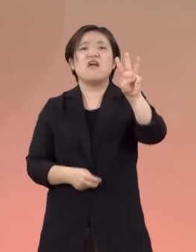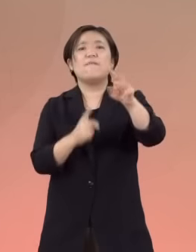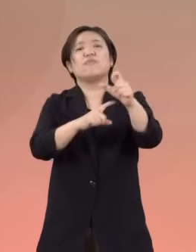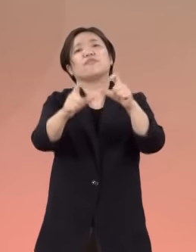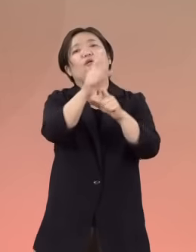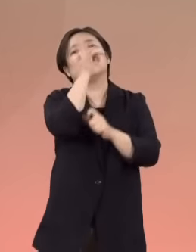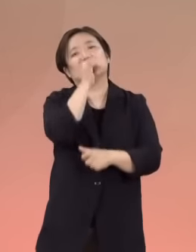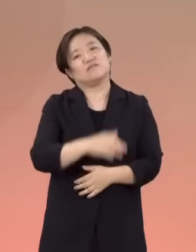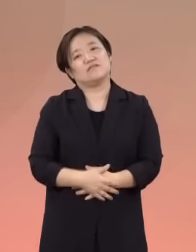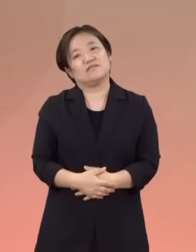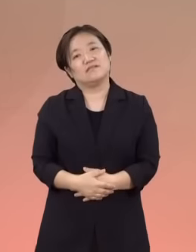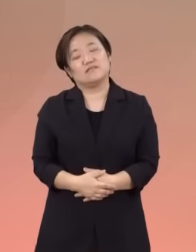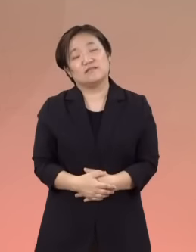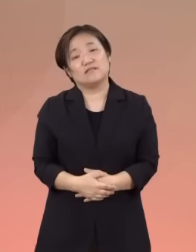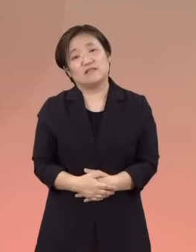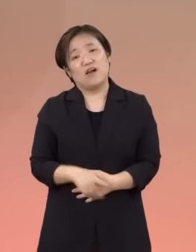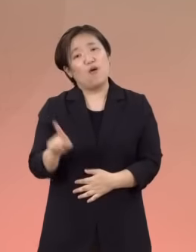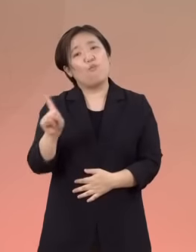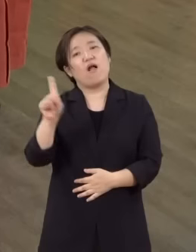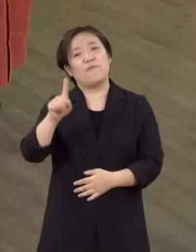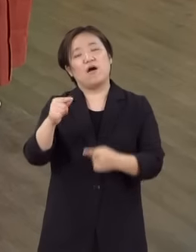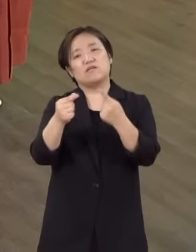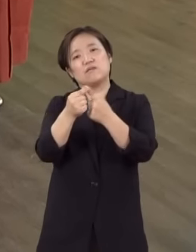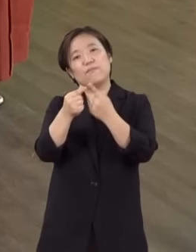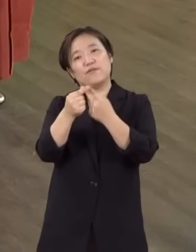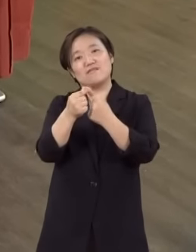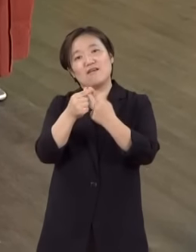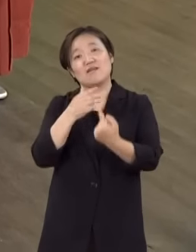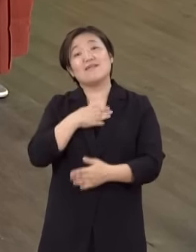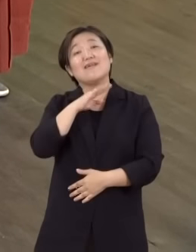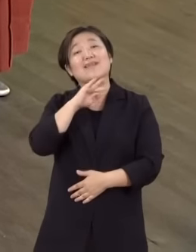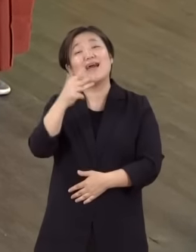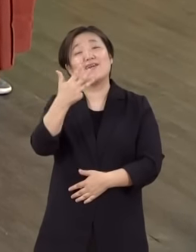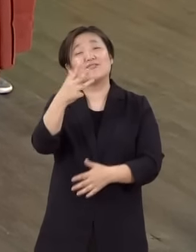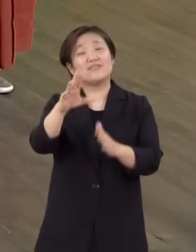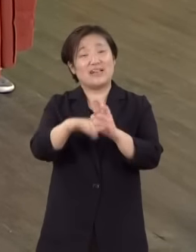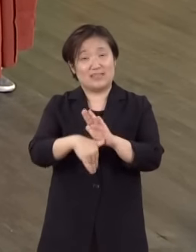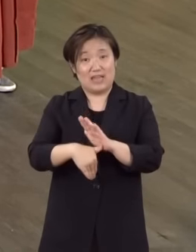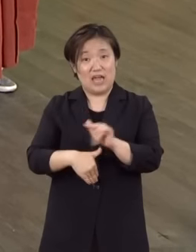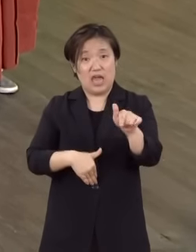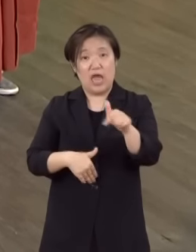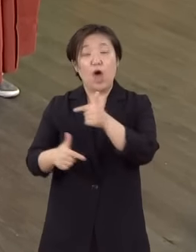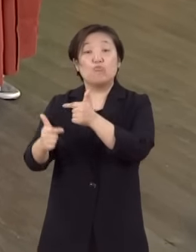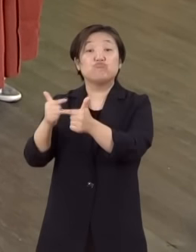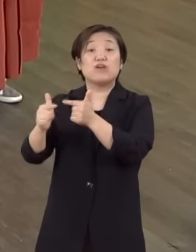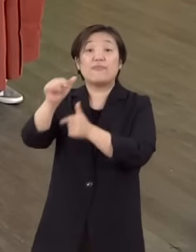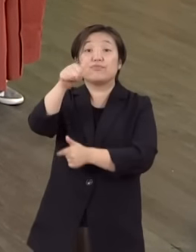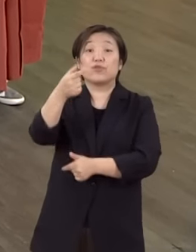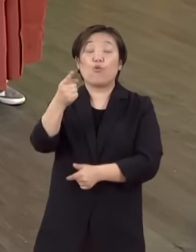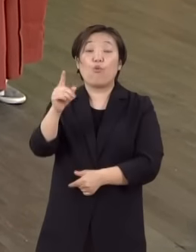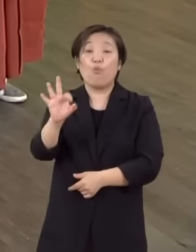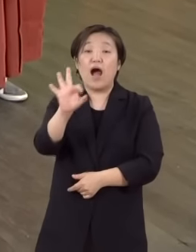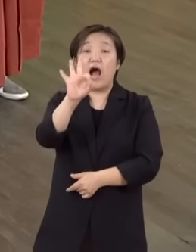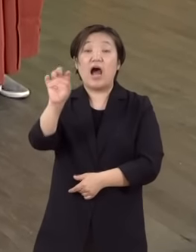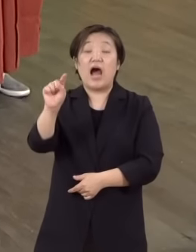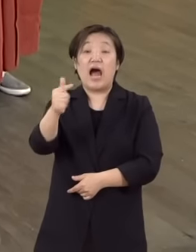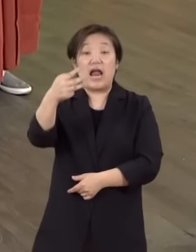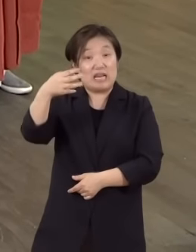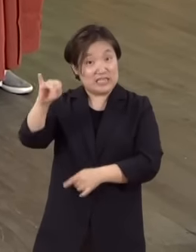구구구 첫 번째는 여살 때 부산광안 장에서